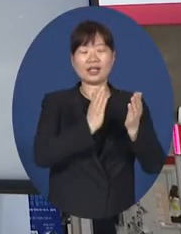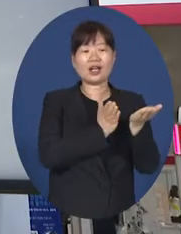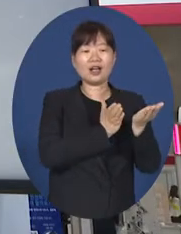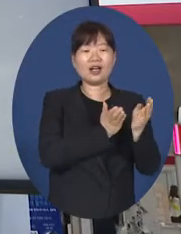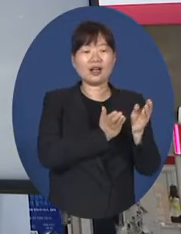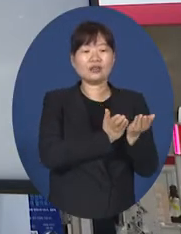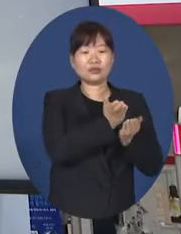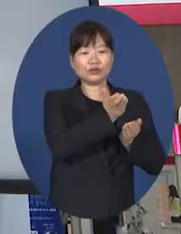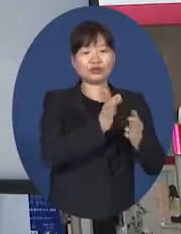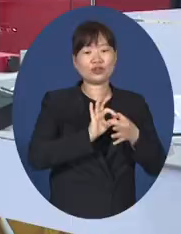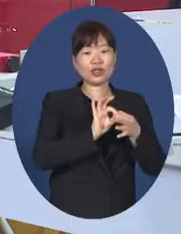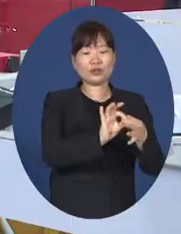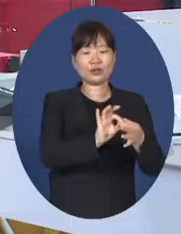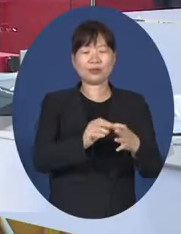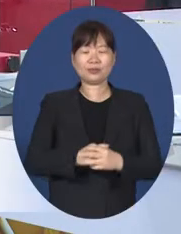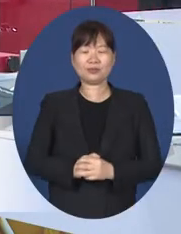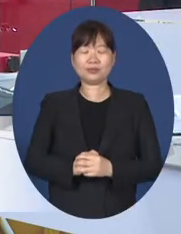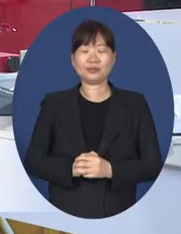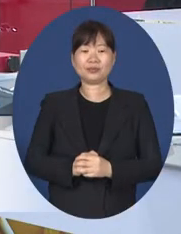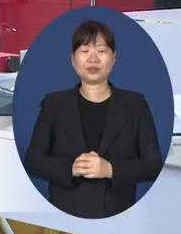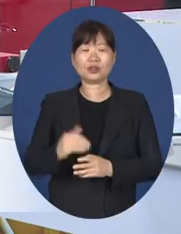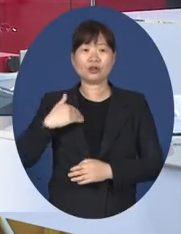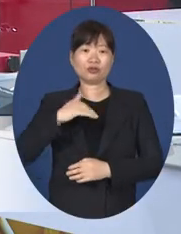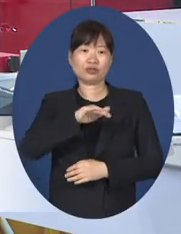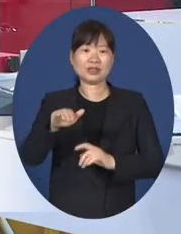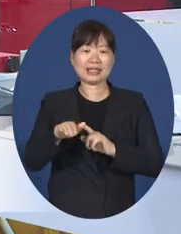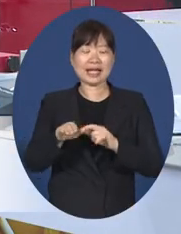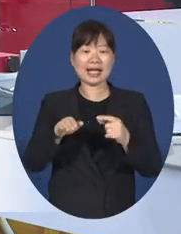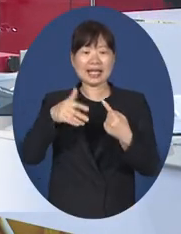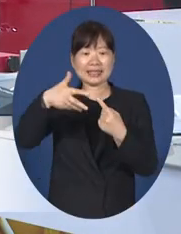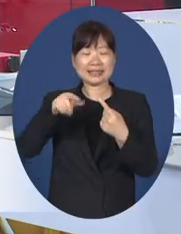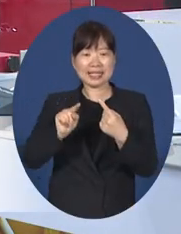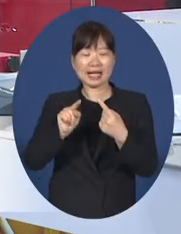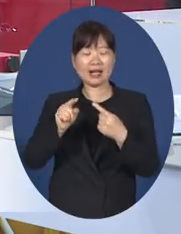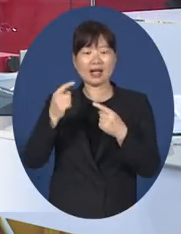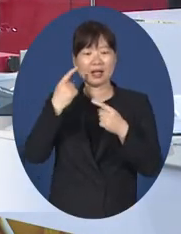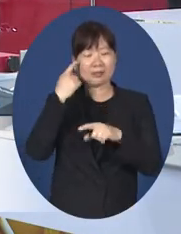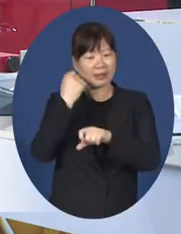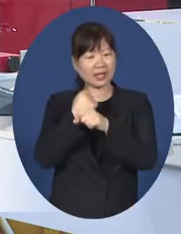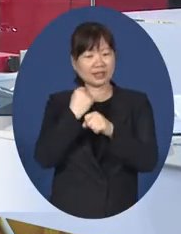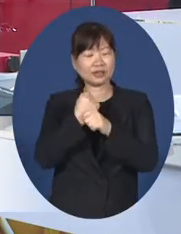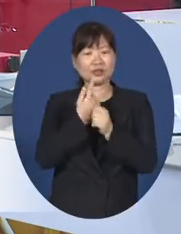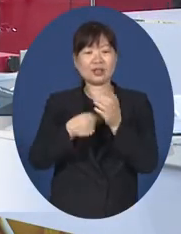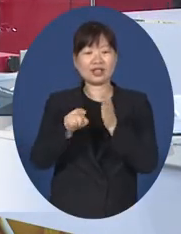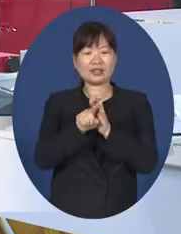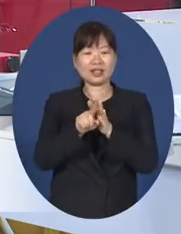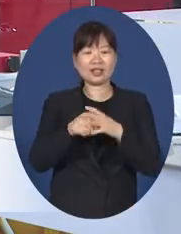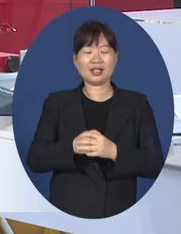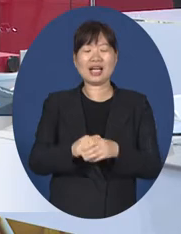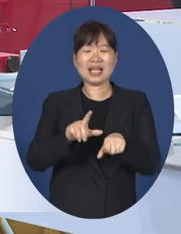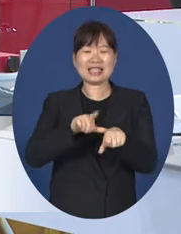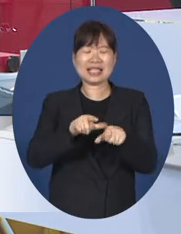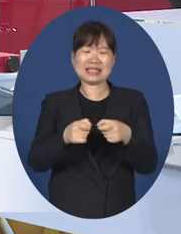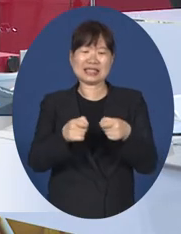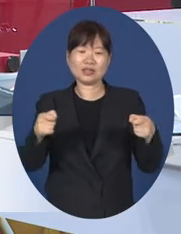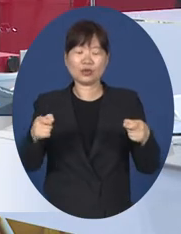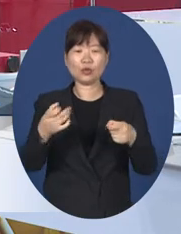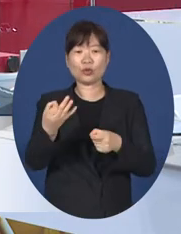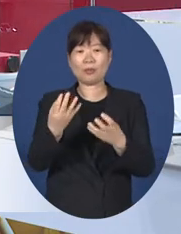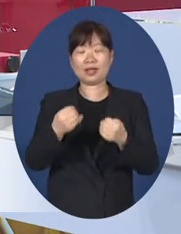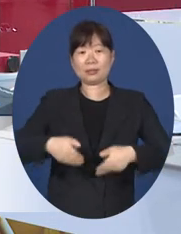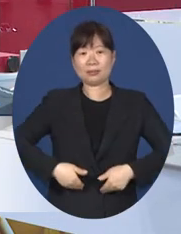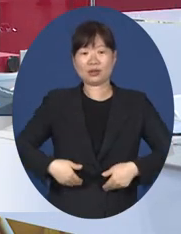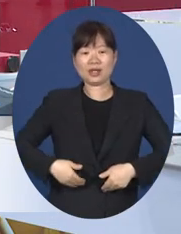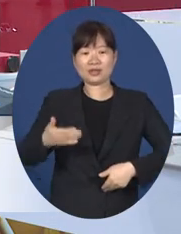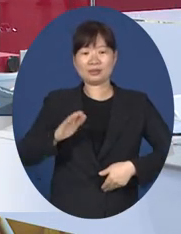준비에 한창입니다. 스타트 차원에서 이제 우리가 1차적으로 개발하려고 그러면은 사실은 그 전주기가 상당히 길고 돈이 많이